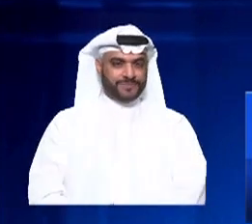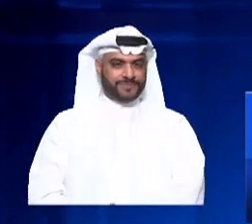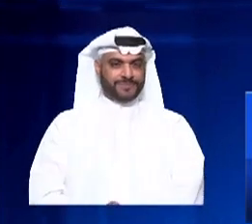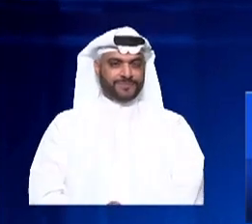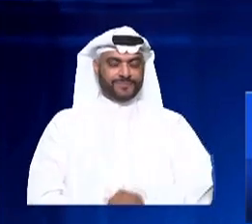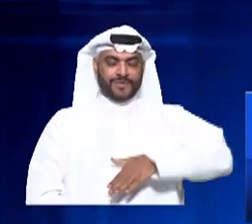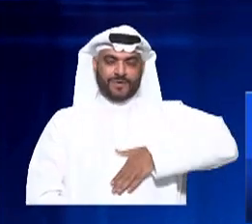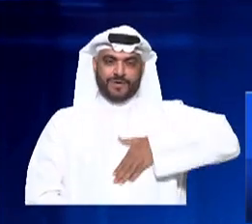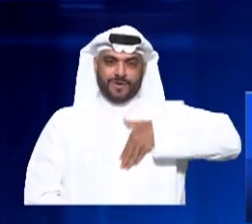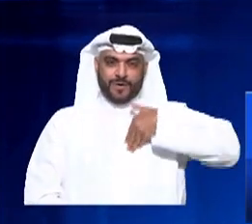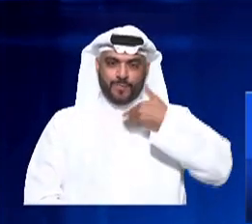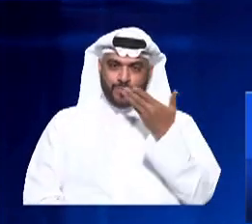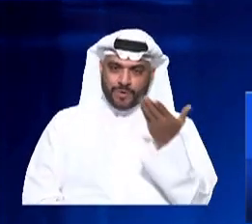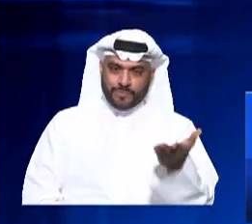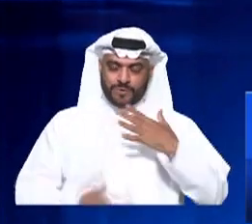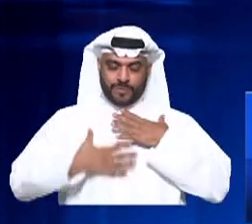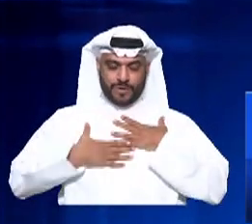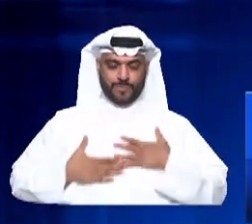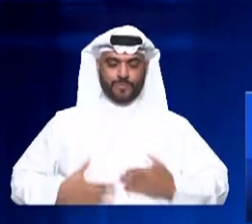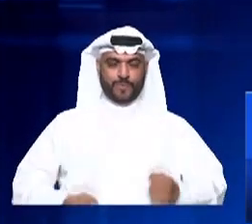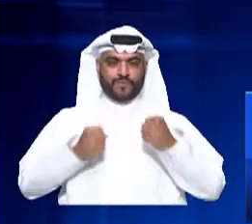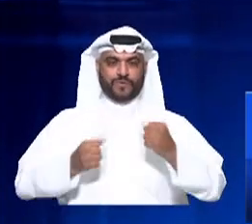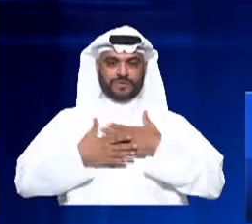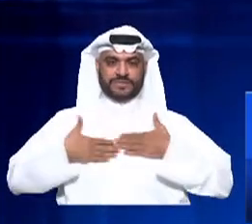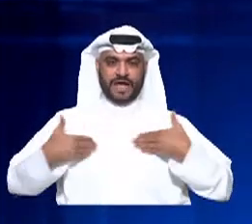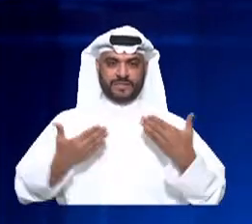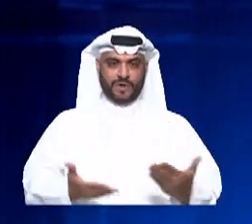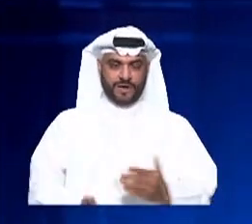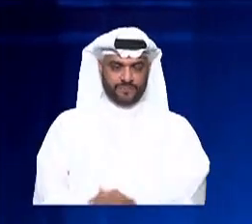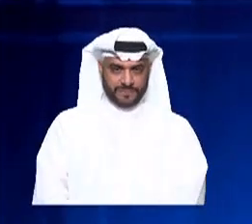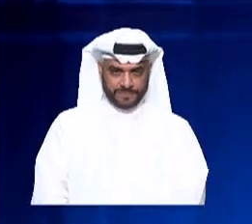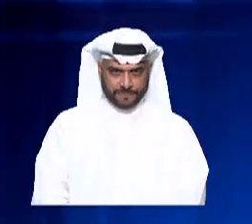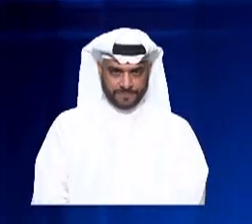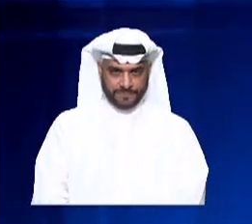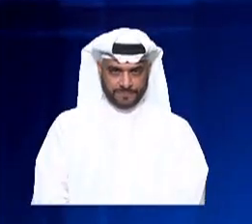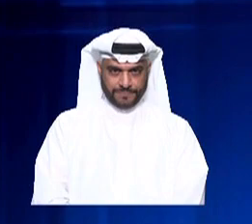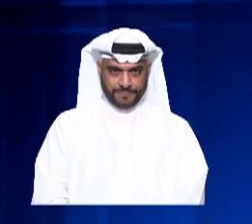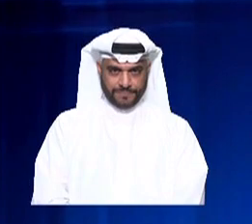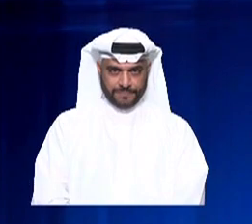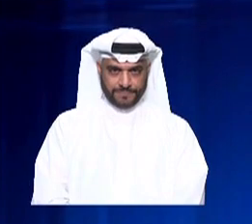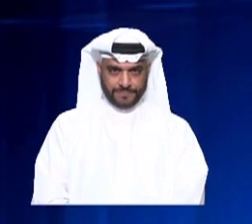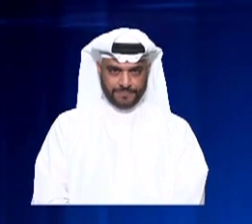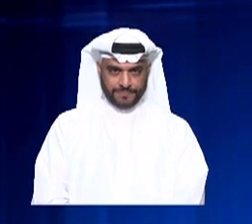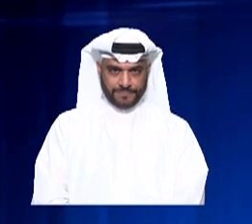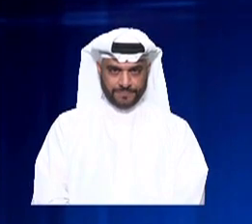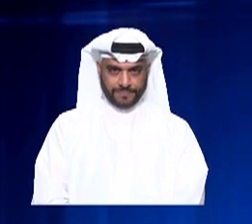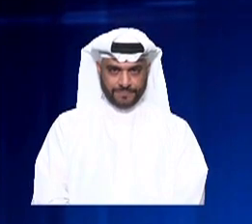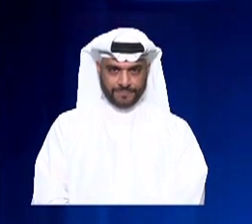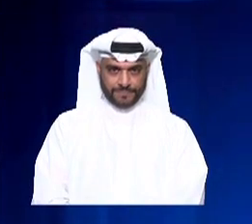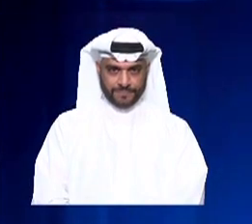العيد الوطني لبلاده راجيا لفخامته موفور الصحة والعافية.